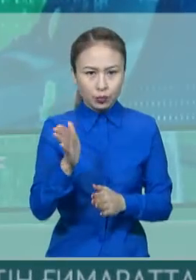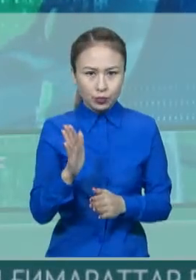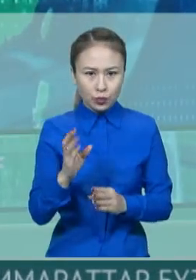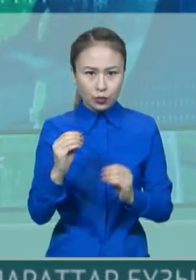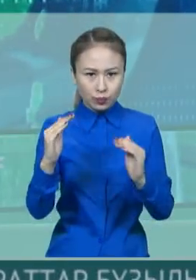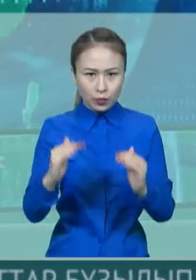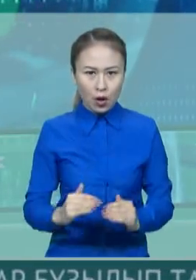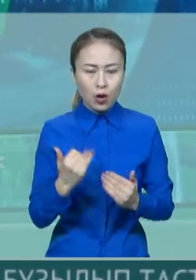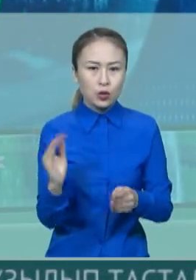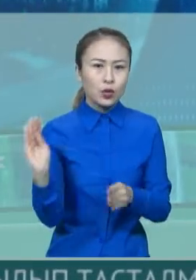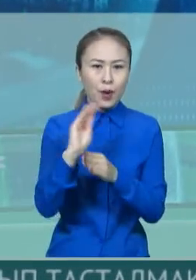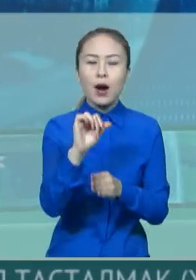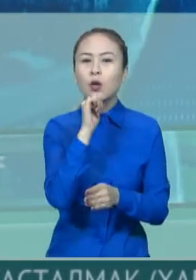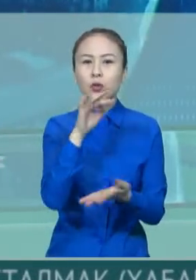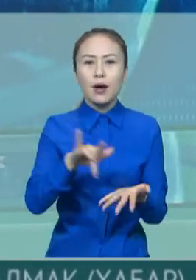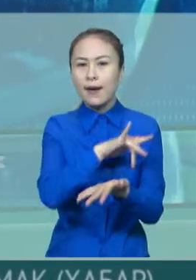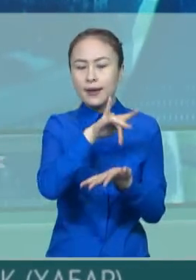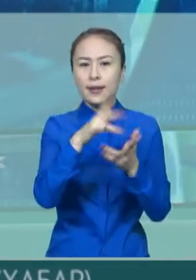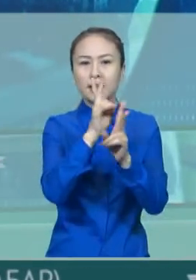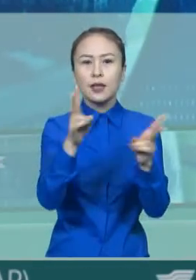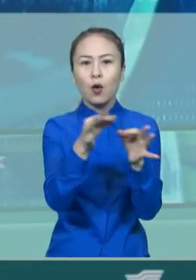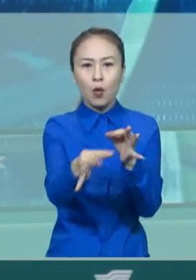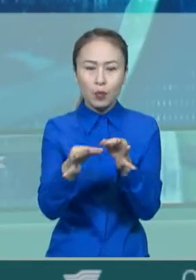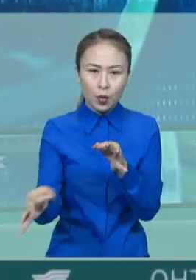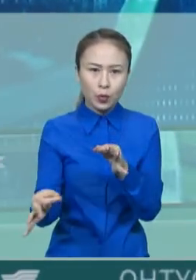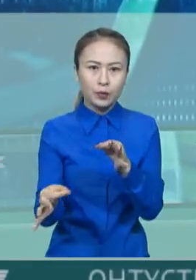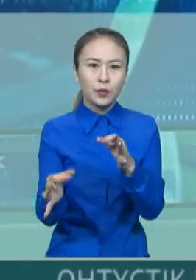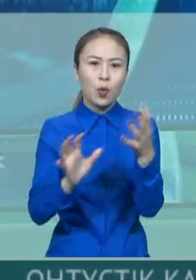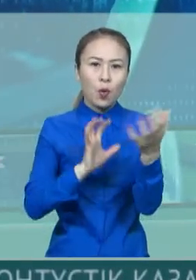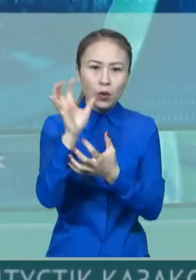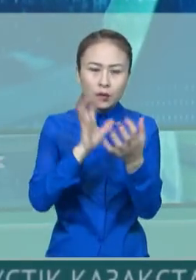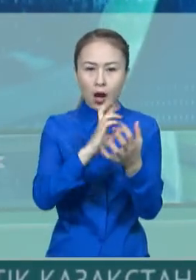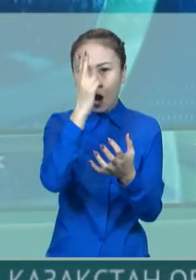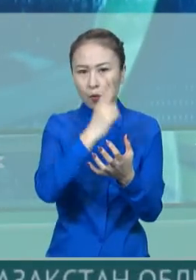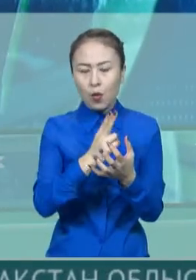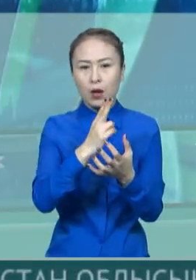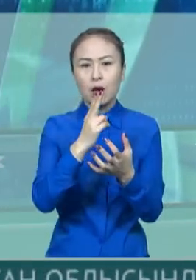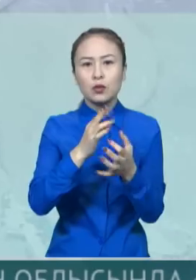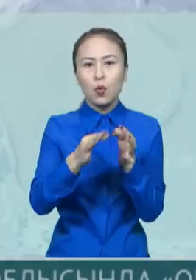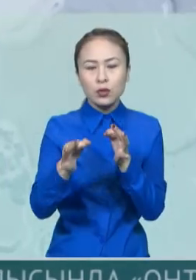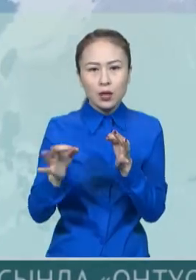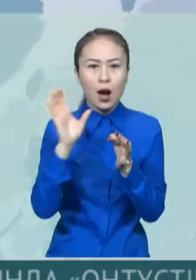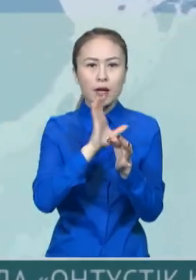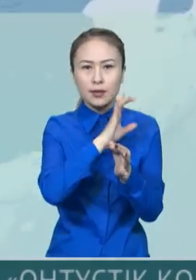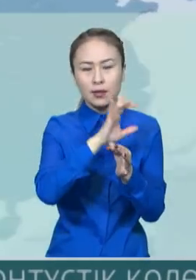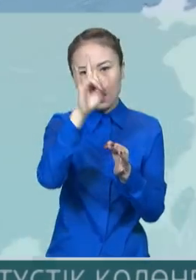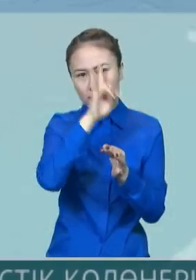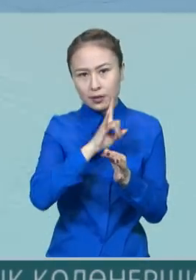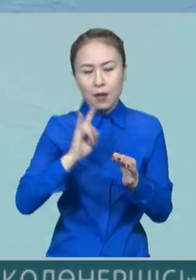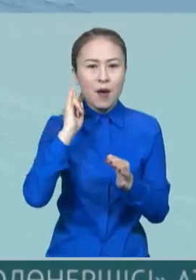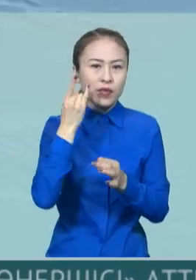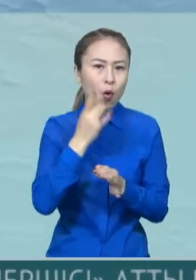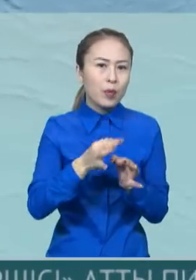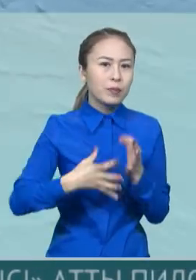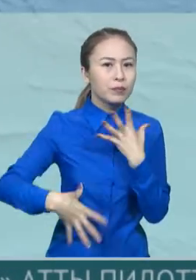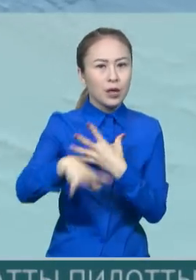дейін төмендеуі мүмкін. Сонымен қатар Қостанай қаласының кей бағыттағы қоғамдық көліктері және Ақмола, солтүстік Қазақстан, Павлодар